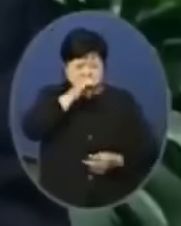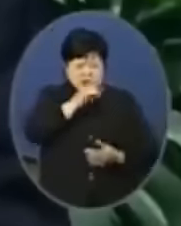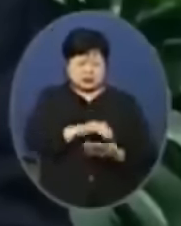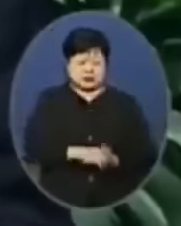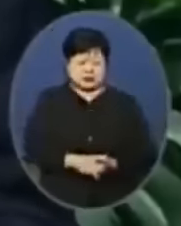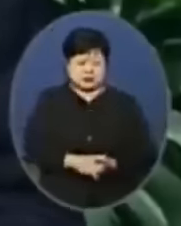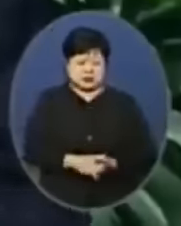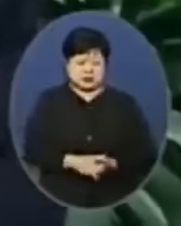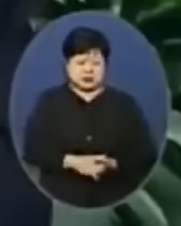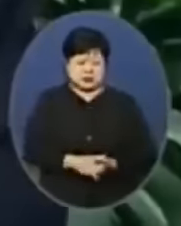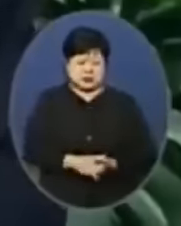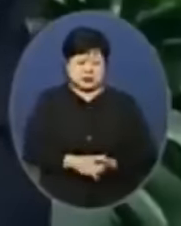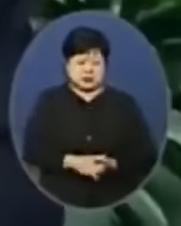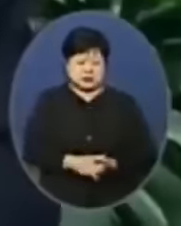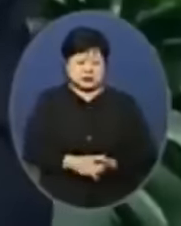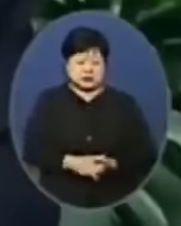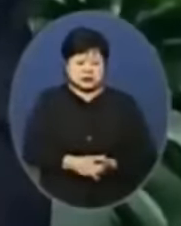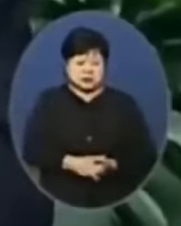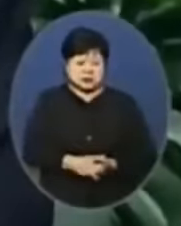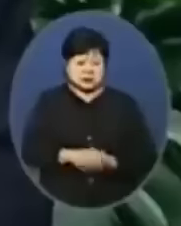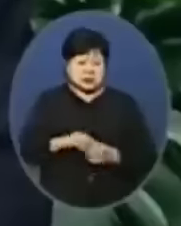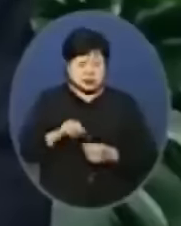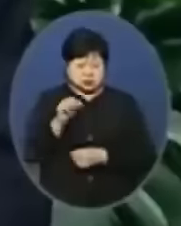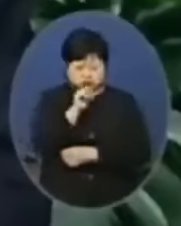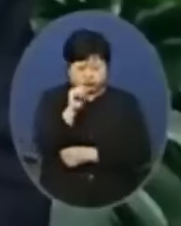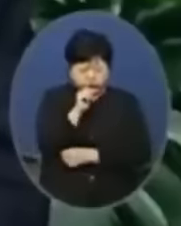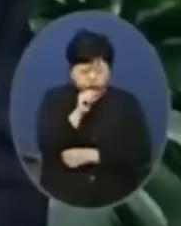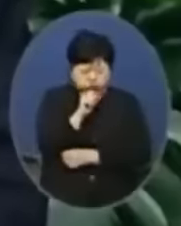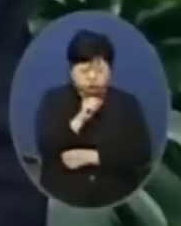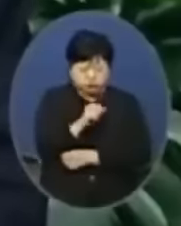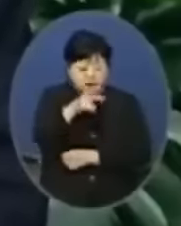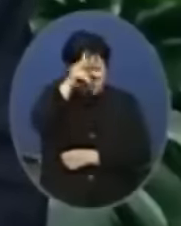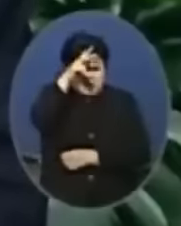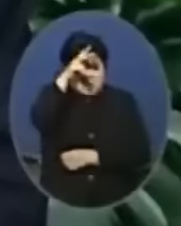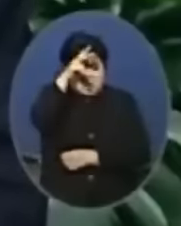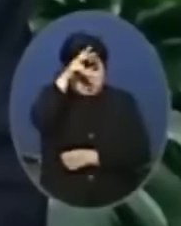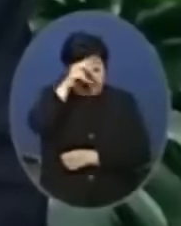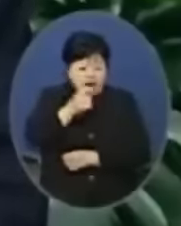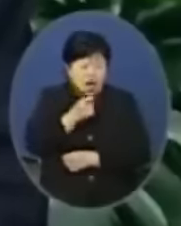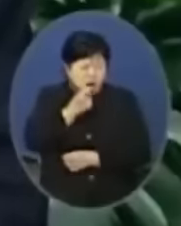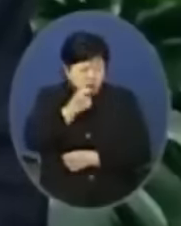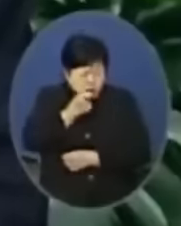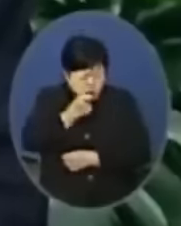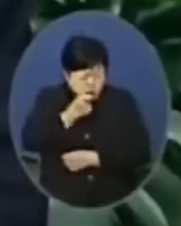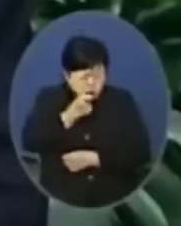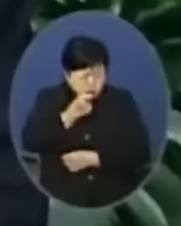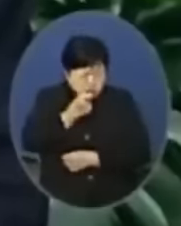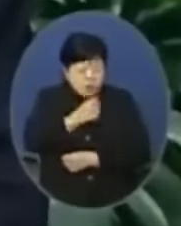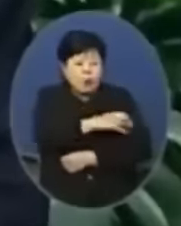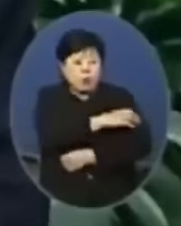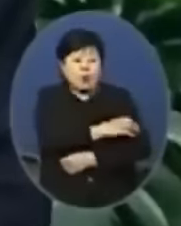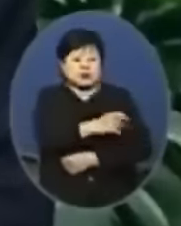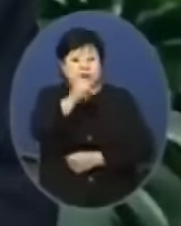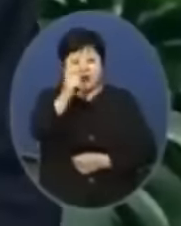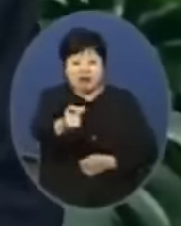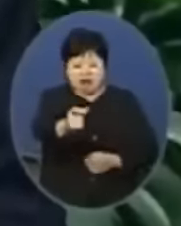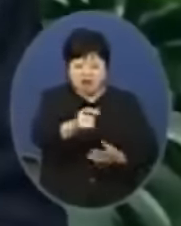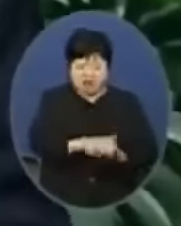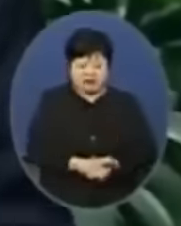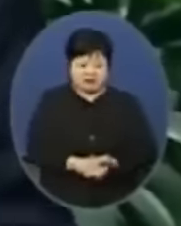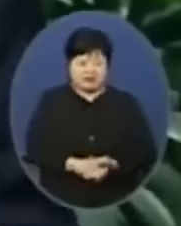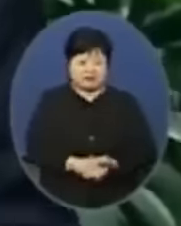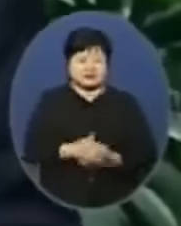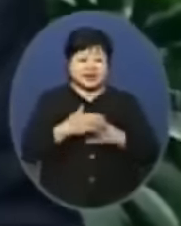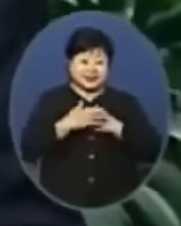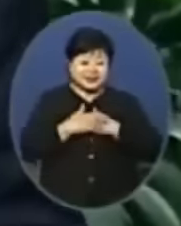다이나마이트 같은 엔진의 힘을 가지고 웅웅 하지만은 그러나 교통성경 속오라 하나에 왔다 갔다 하는 것입니다. 따라